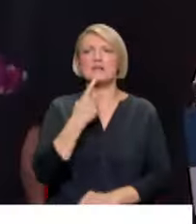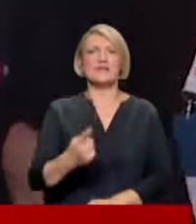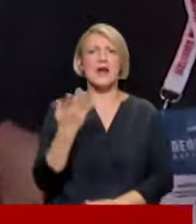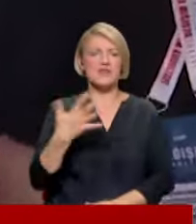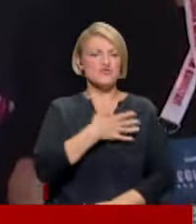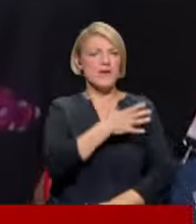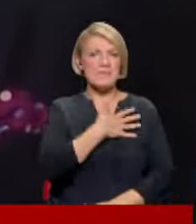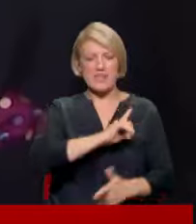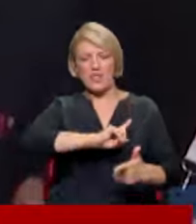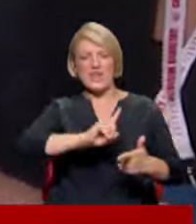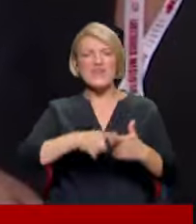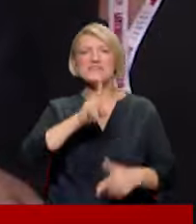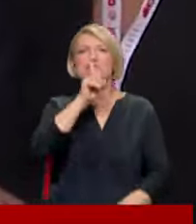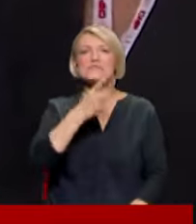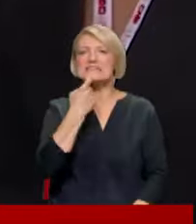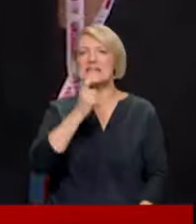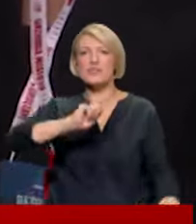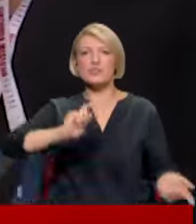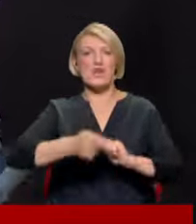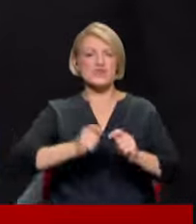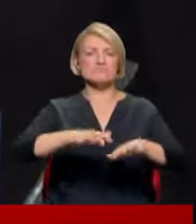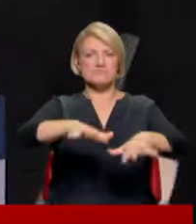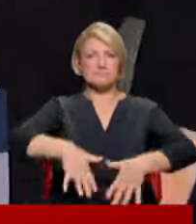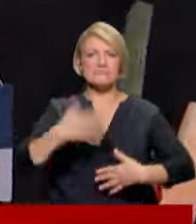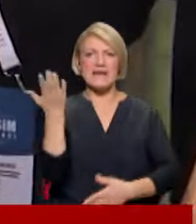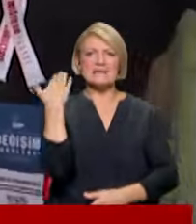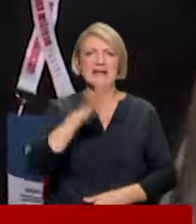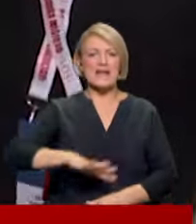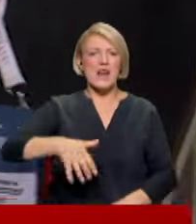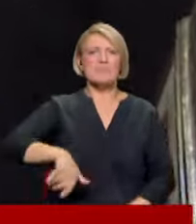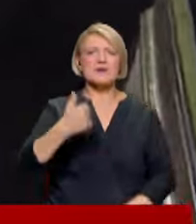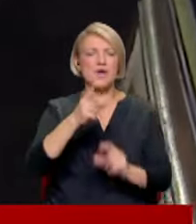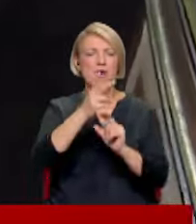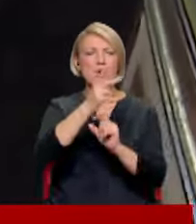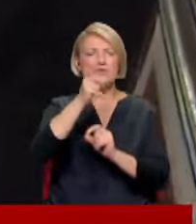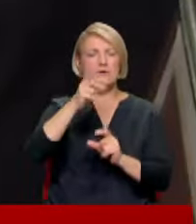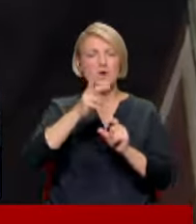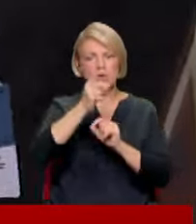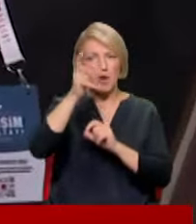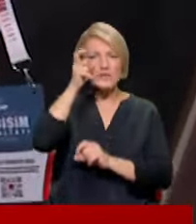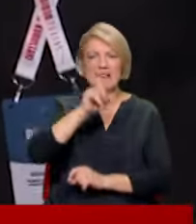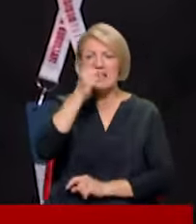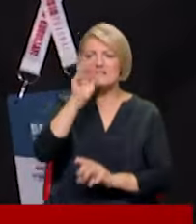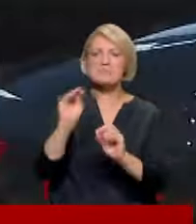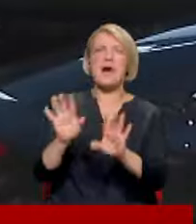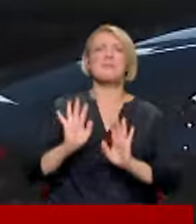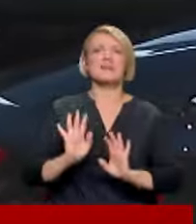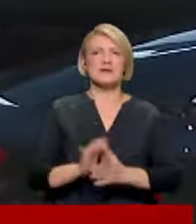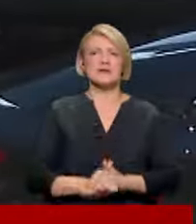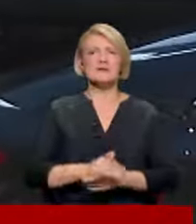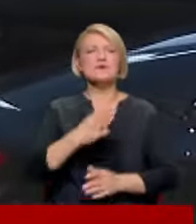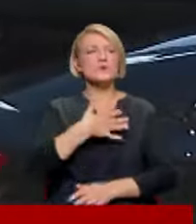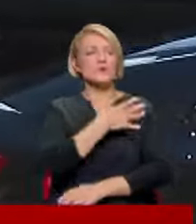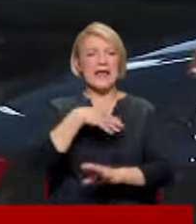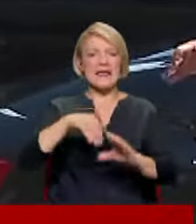dediler. CHP'nin 2. yüzyıl değişim kurultayında eski genel başkanlar da Özel'i yalnız bırakmadı bir isim hariç. Tüzük